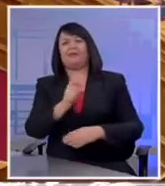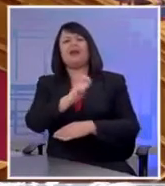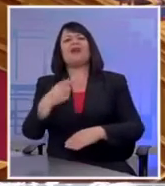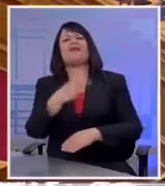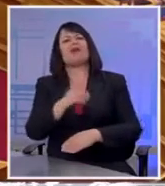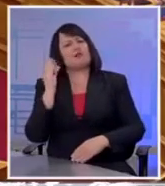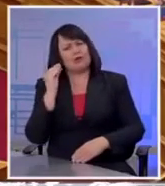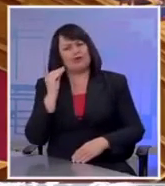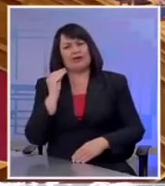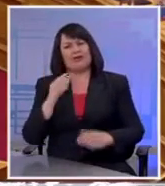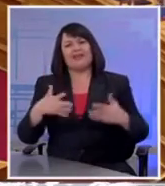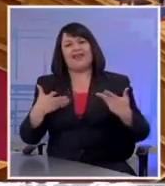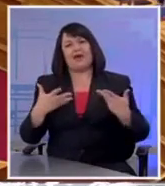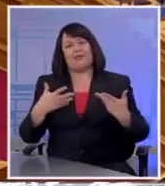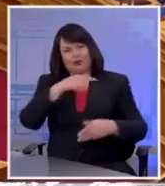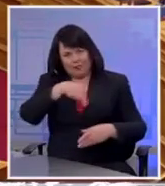φαντάζομαι δεν τα ακούει.